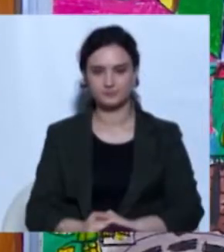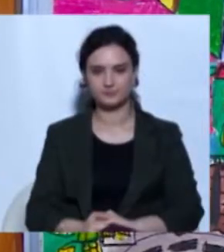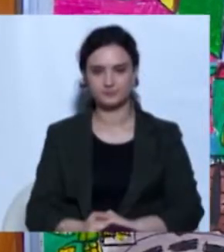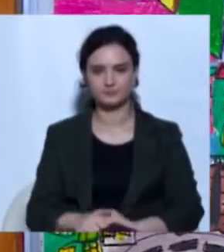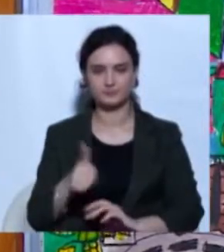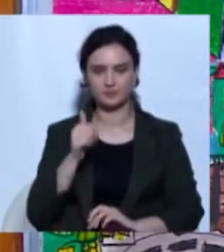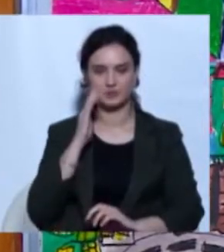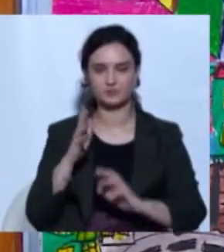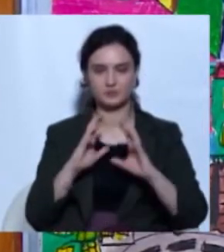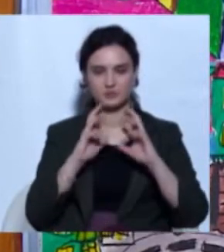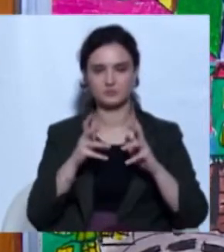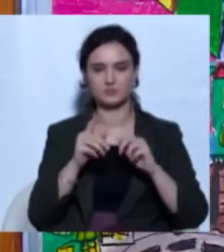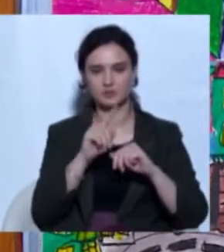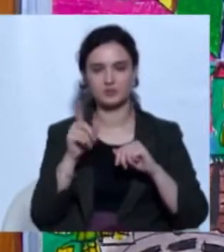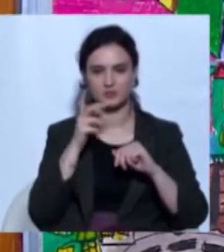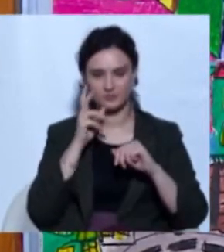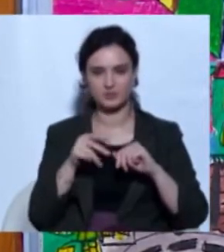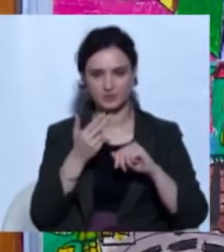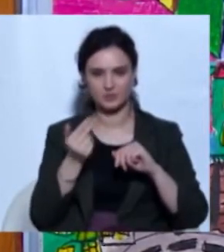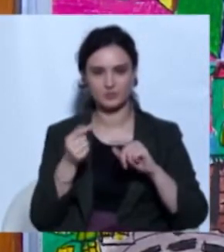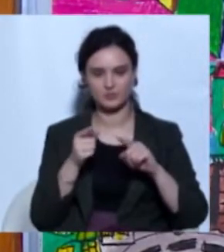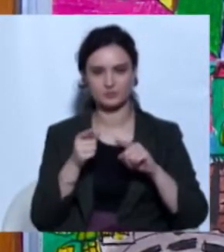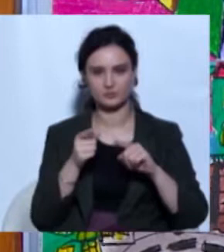როგორი იქნებოდა სამყარო, რაღაცა მოწყენილი და